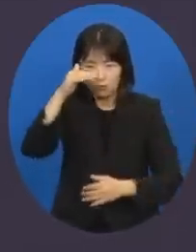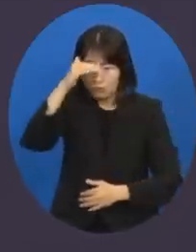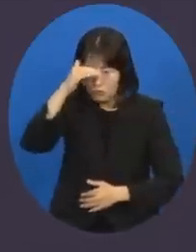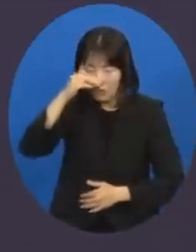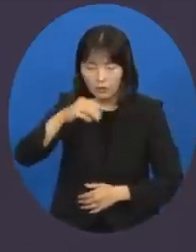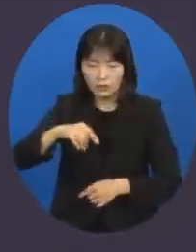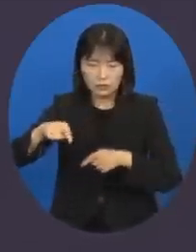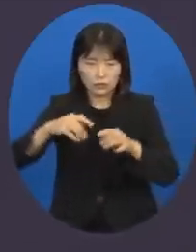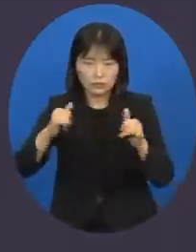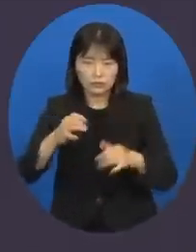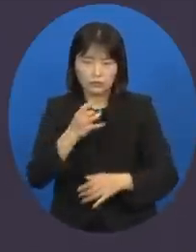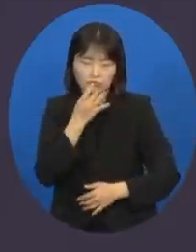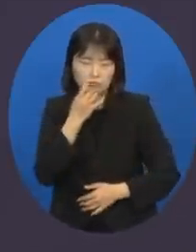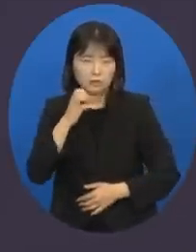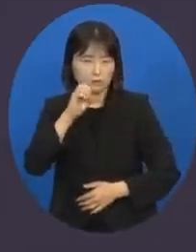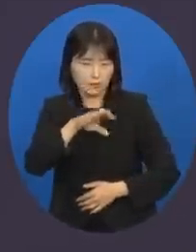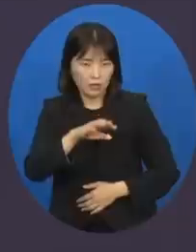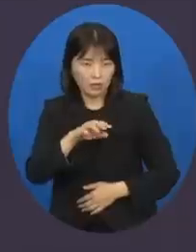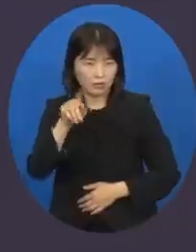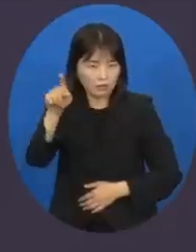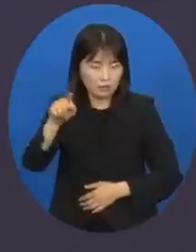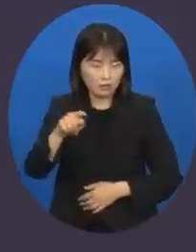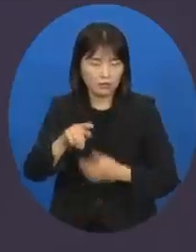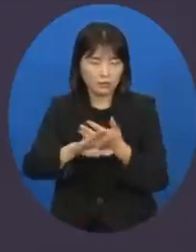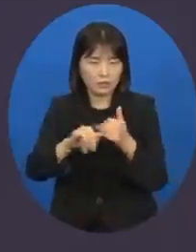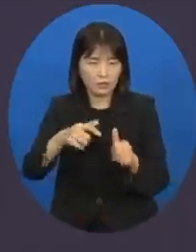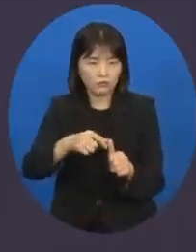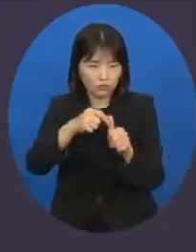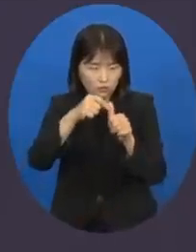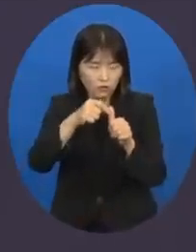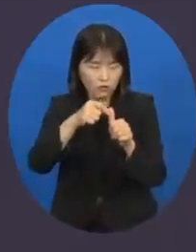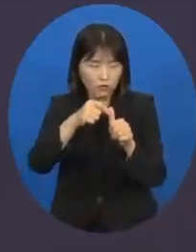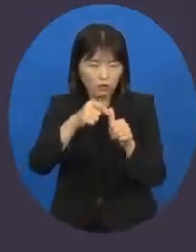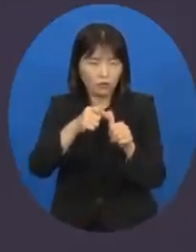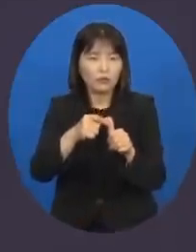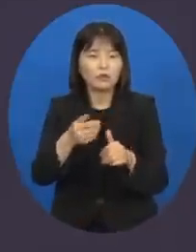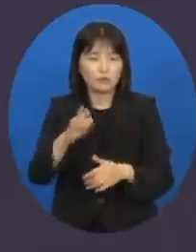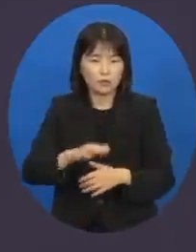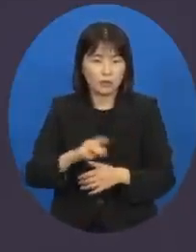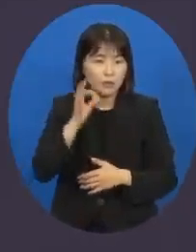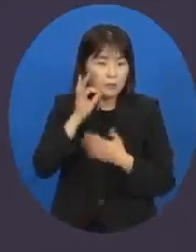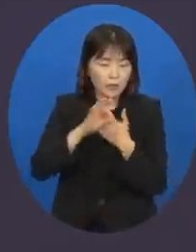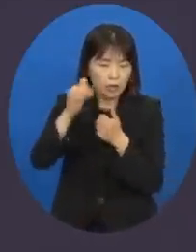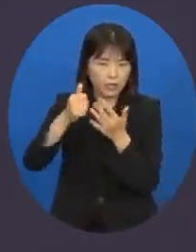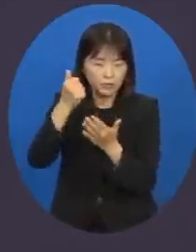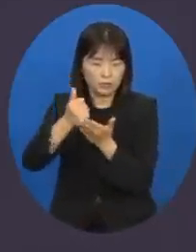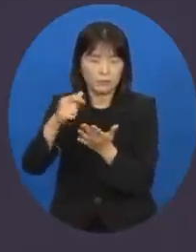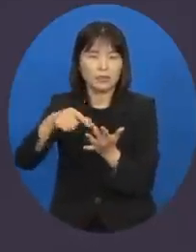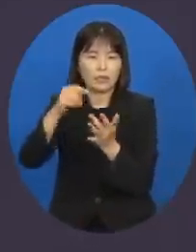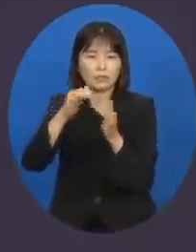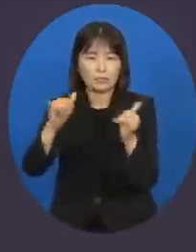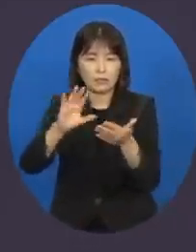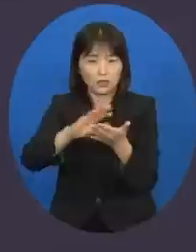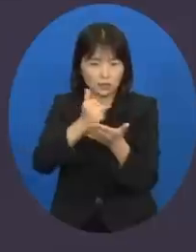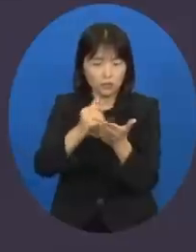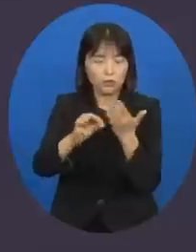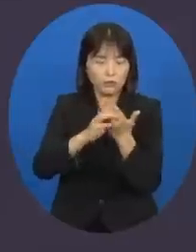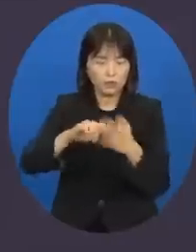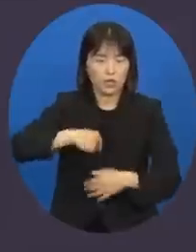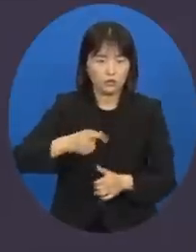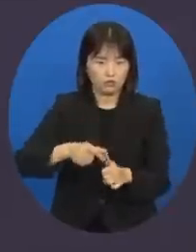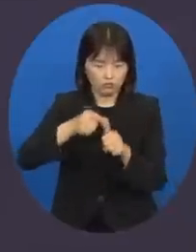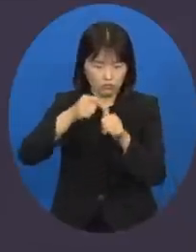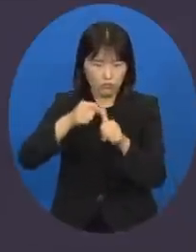비웃어 이르되 저가 남을 구원하였으니 만일 하나님이 택하신 자 그리스도이면 자신도 구원할지어다 하고